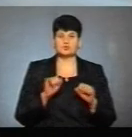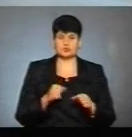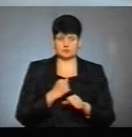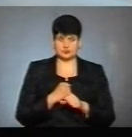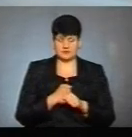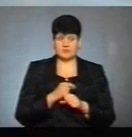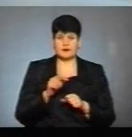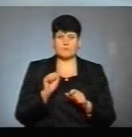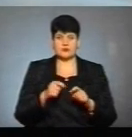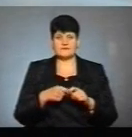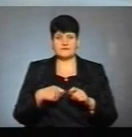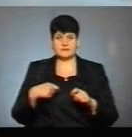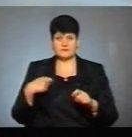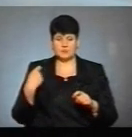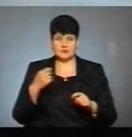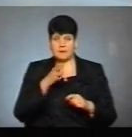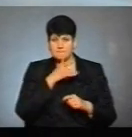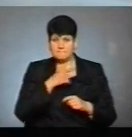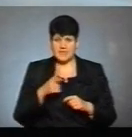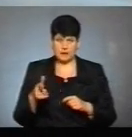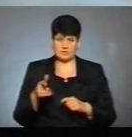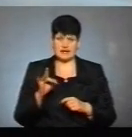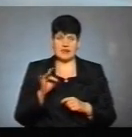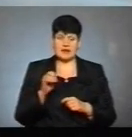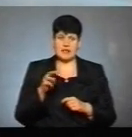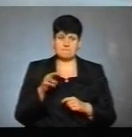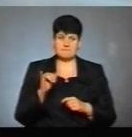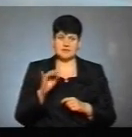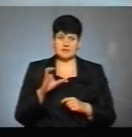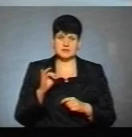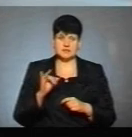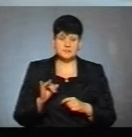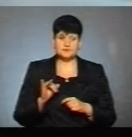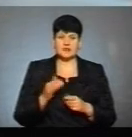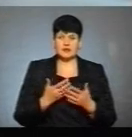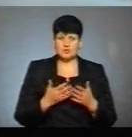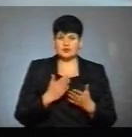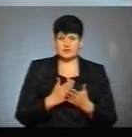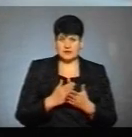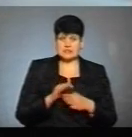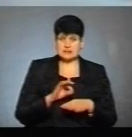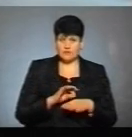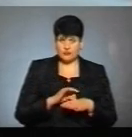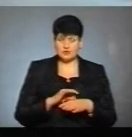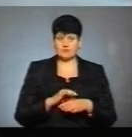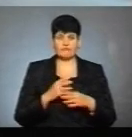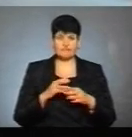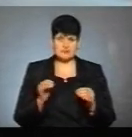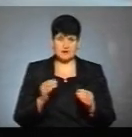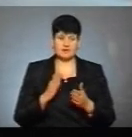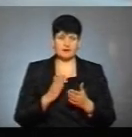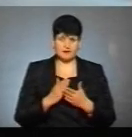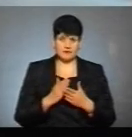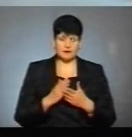можемо відтермінувати оці періоди ремісії. Тобто, якщо воно вже є, це захворювання, воно вже в людини є.